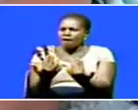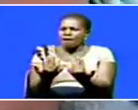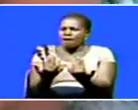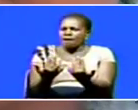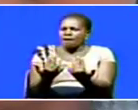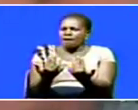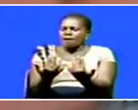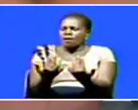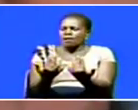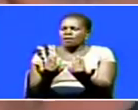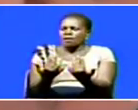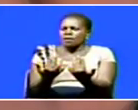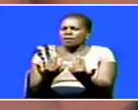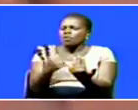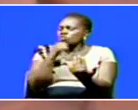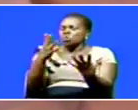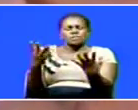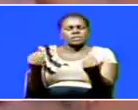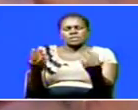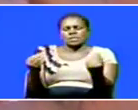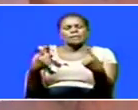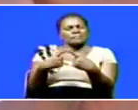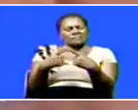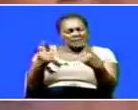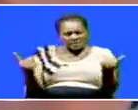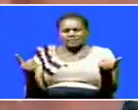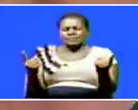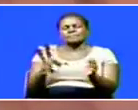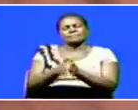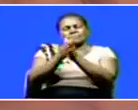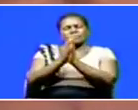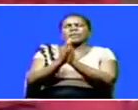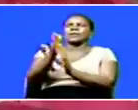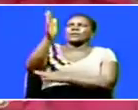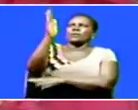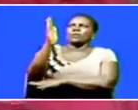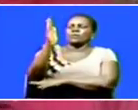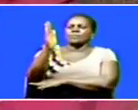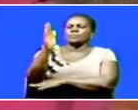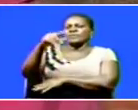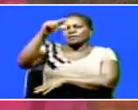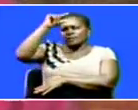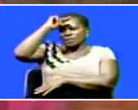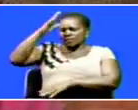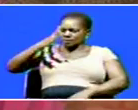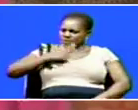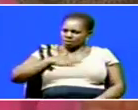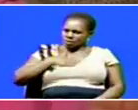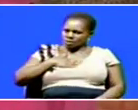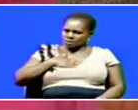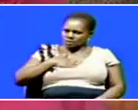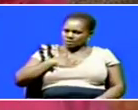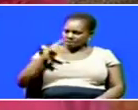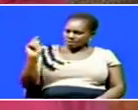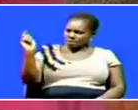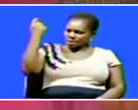Kwa hivyo si pahali pazuri, lakini tunaomba Mungu. Serikali ya kwetu hii yetu